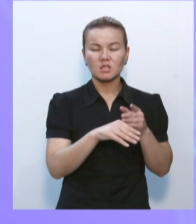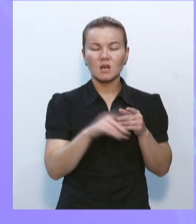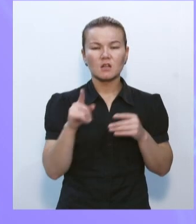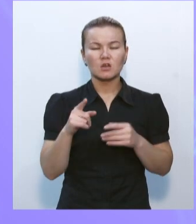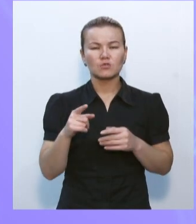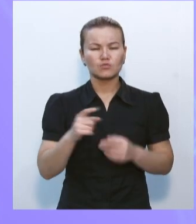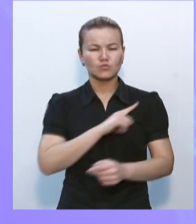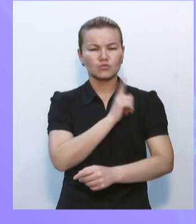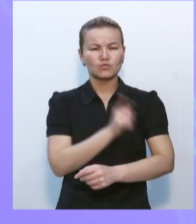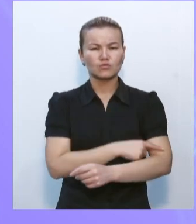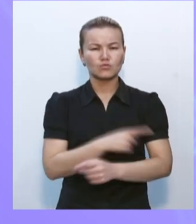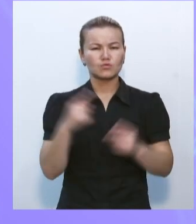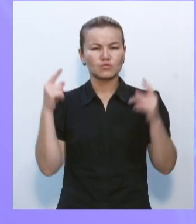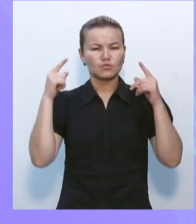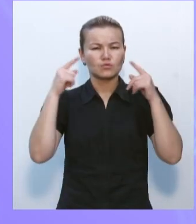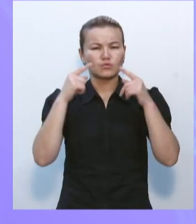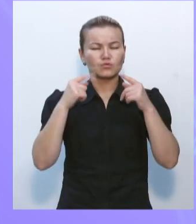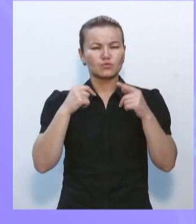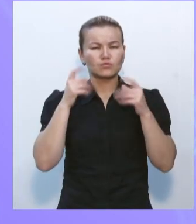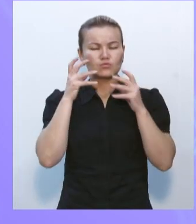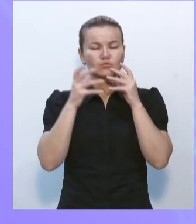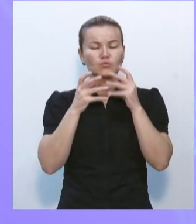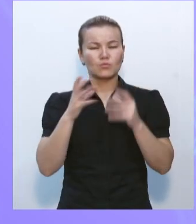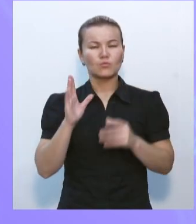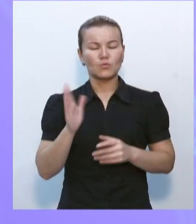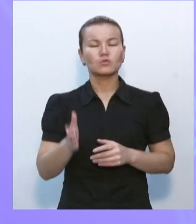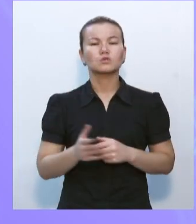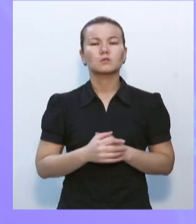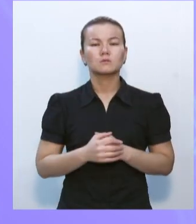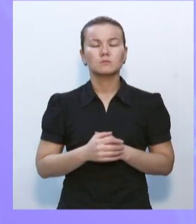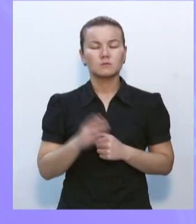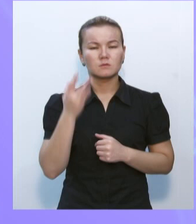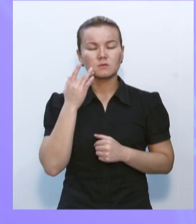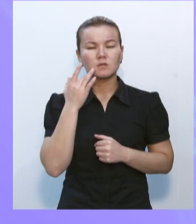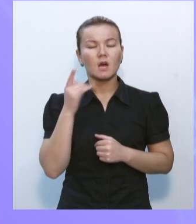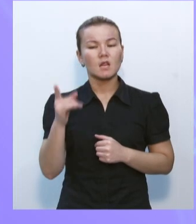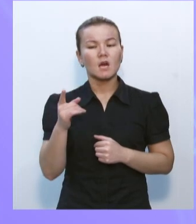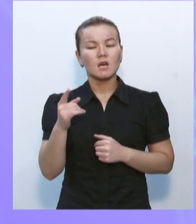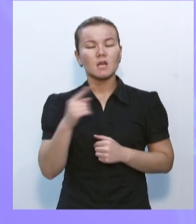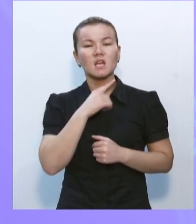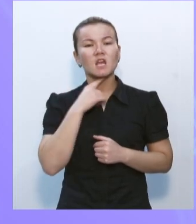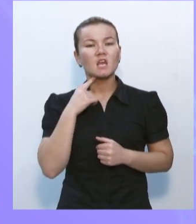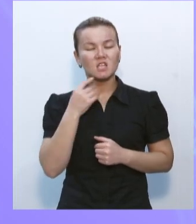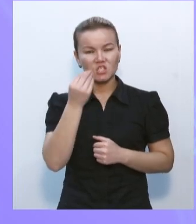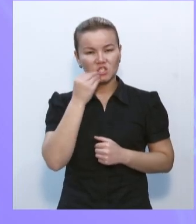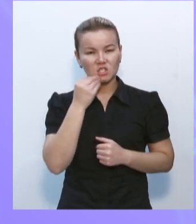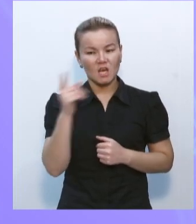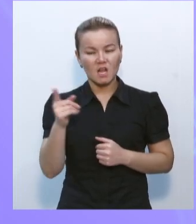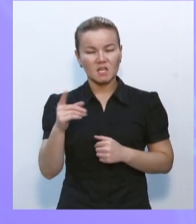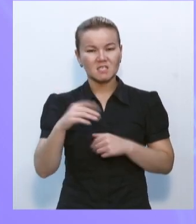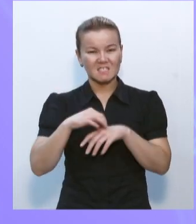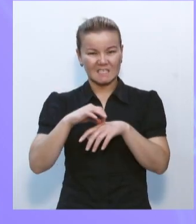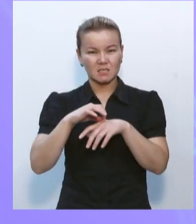сүрдүү болушат. Алар эт жешет. Алардын териси баалуу.